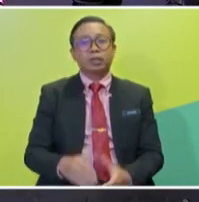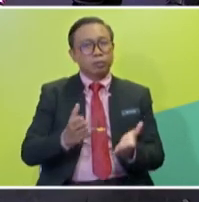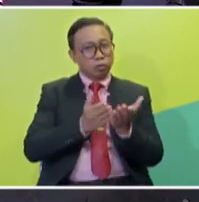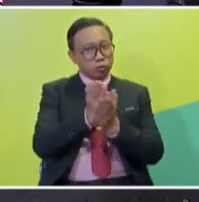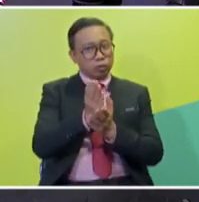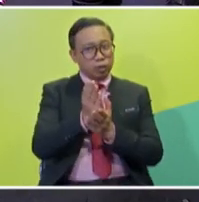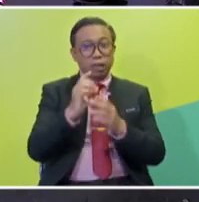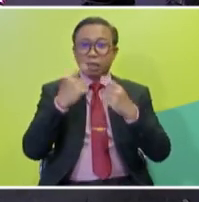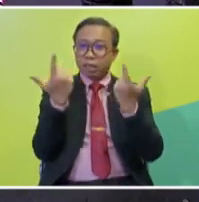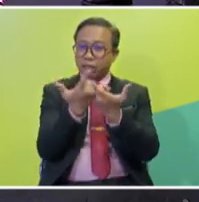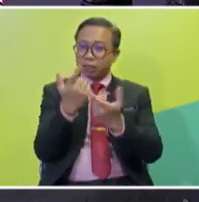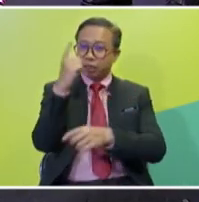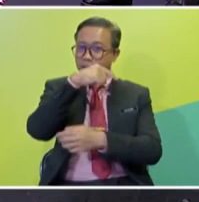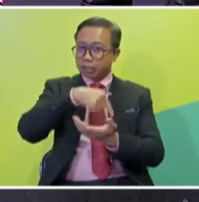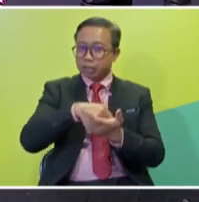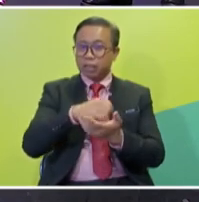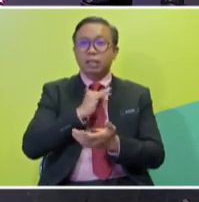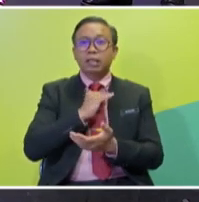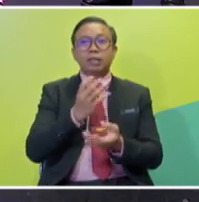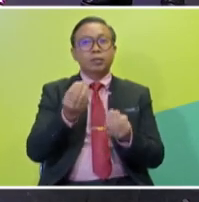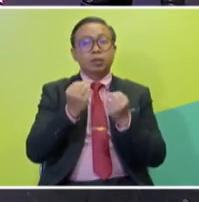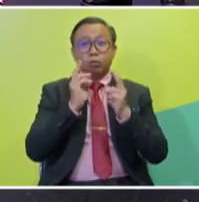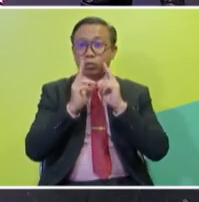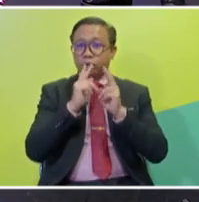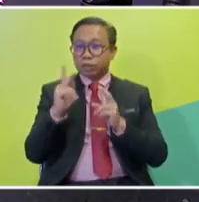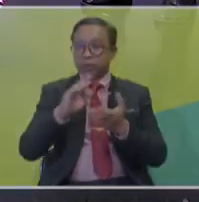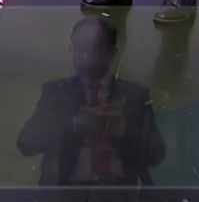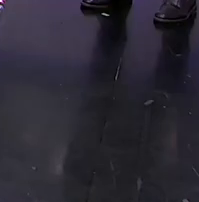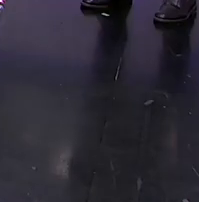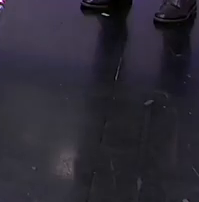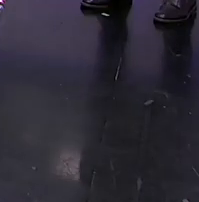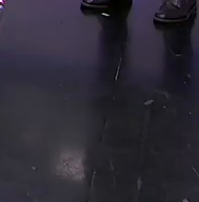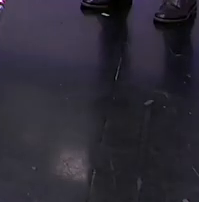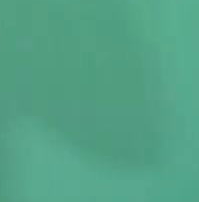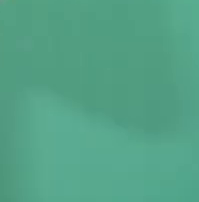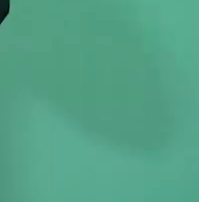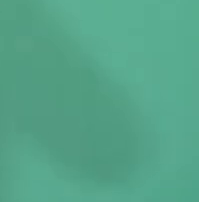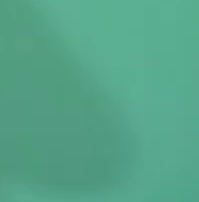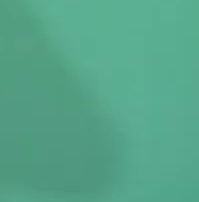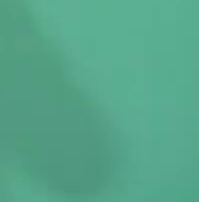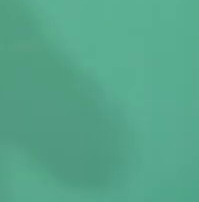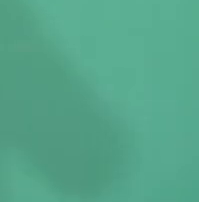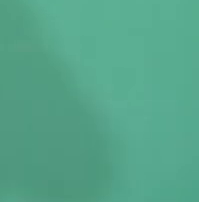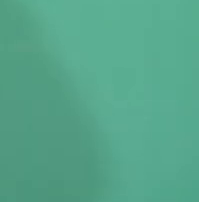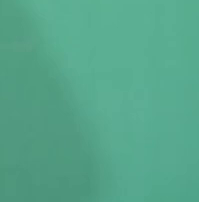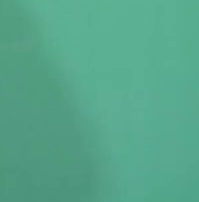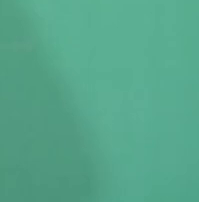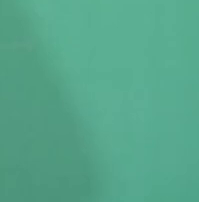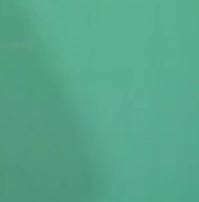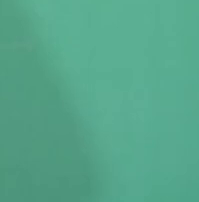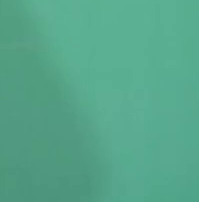ini saya juga ingin ucapkan selamat datang kepada cekgu Bukhari dari SQ pendidikan